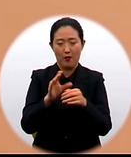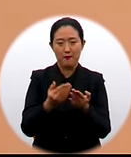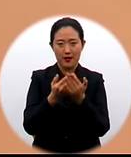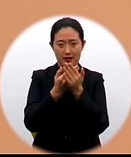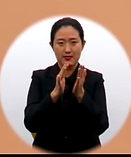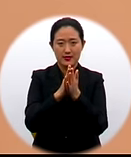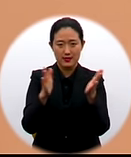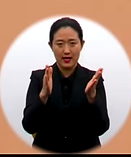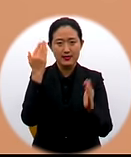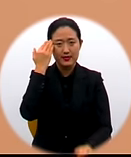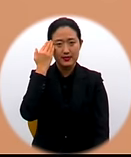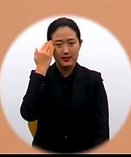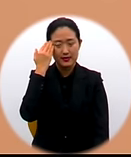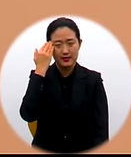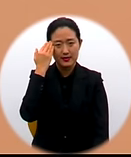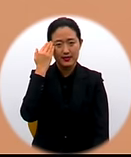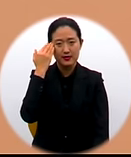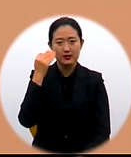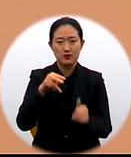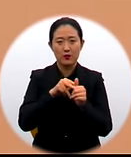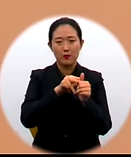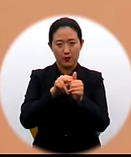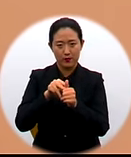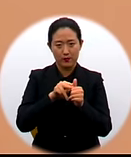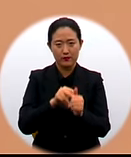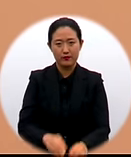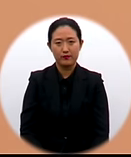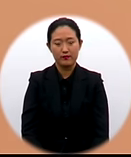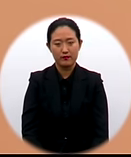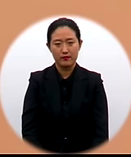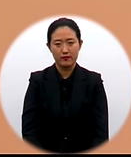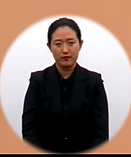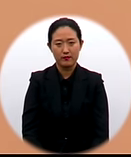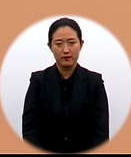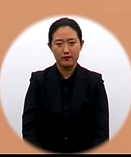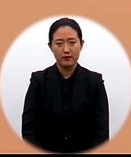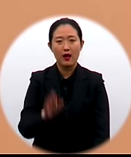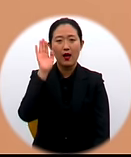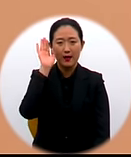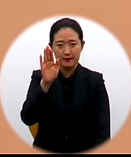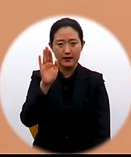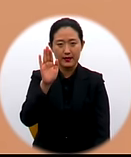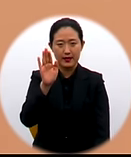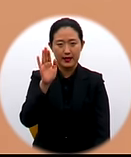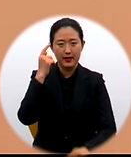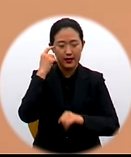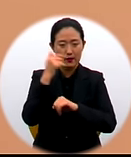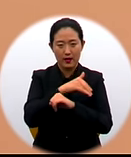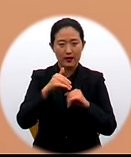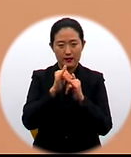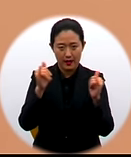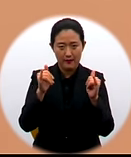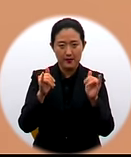지식정보의 산업혁명이기 때문이죠. 우리가 흔히 들어보셨을 거예요. 미래학자인 엘빈 토플러가 이야기했던 제3의 물결이라고 이야기했던 정보화